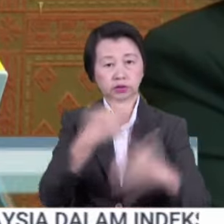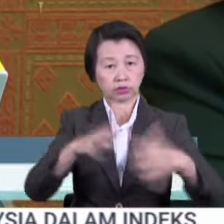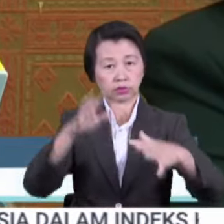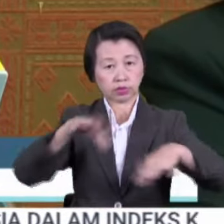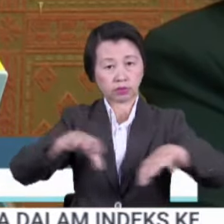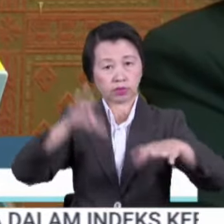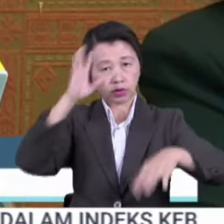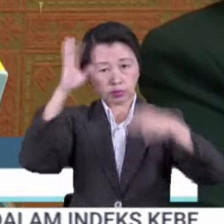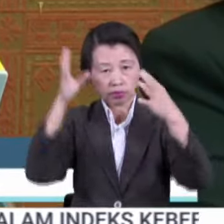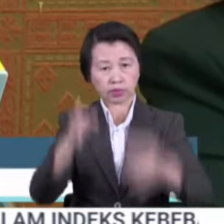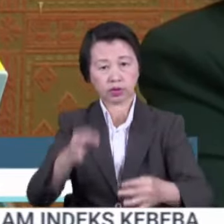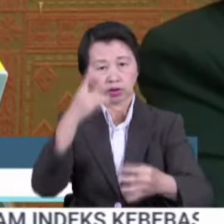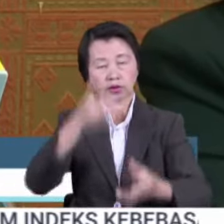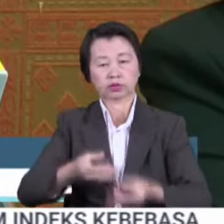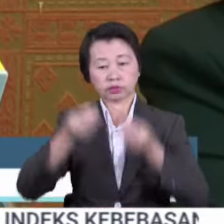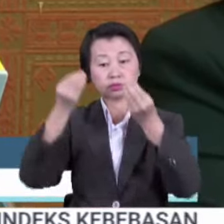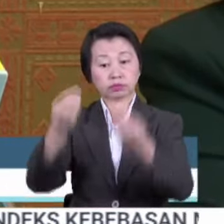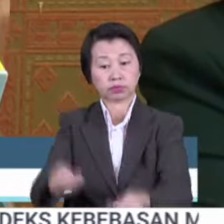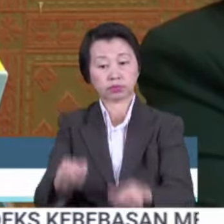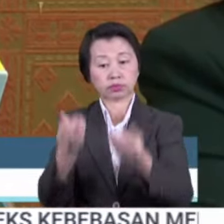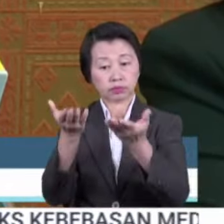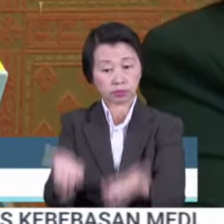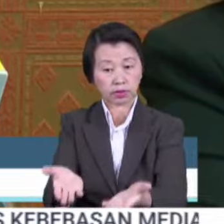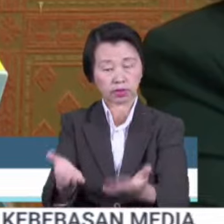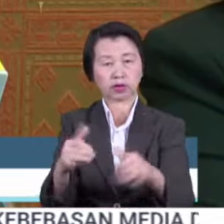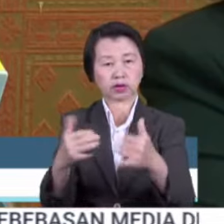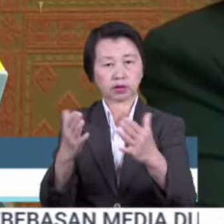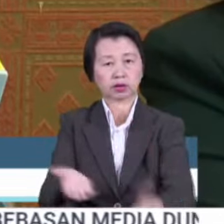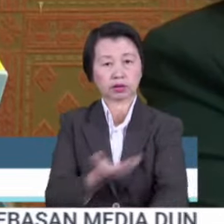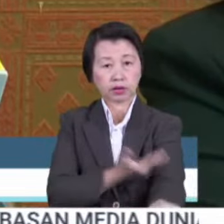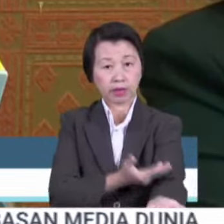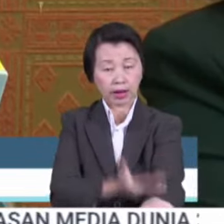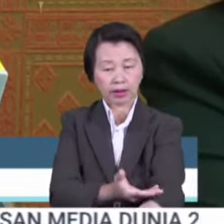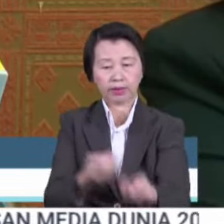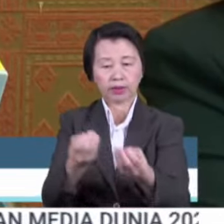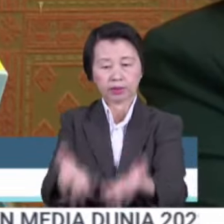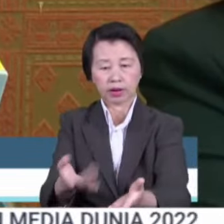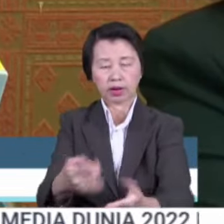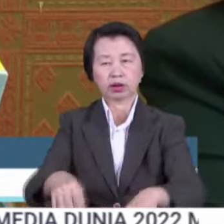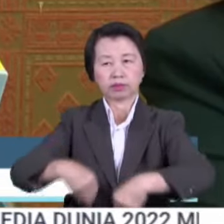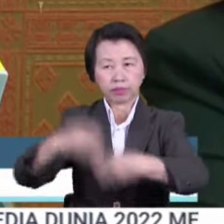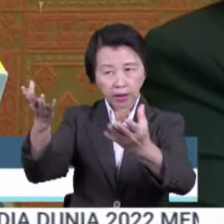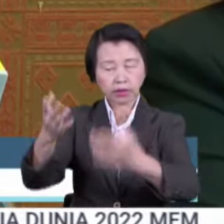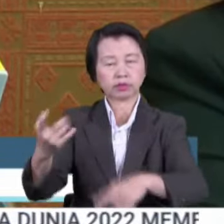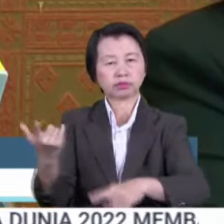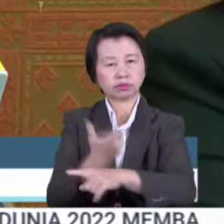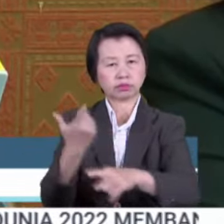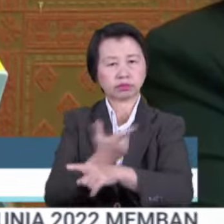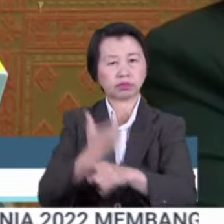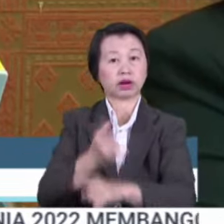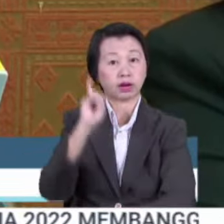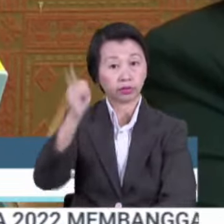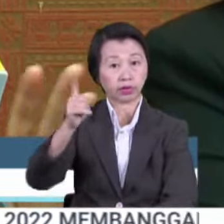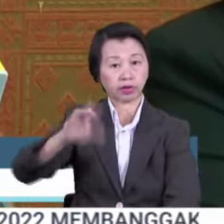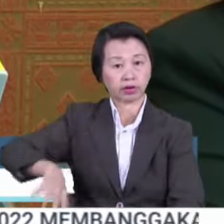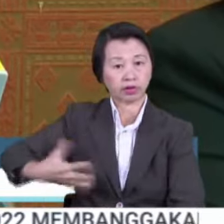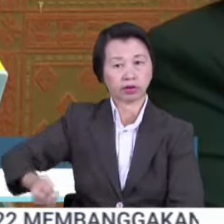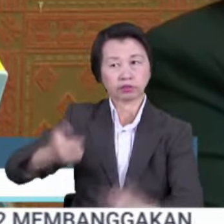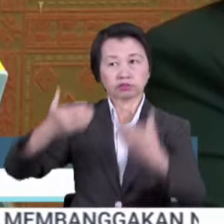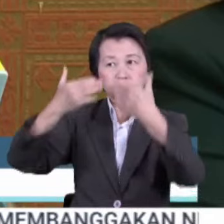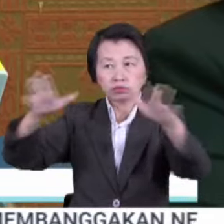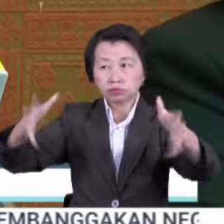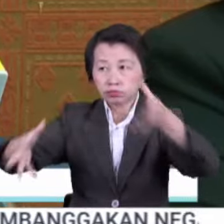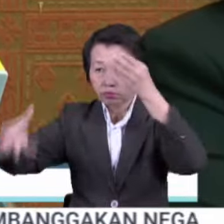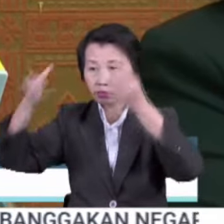untuk kita bagi barisan pelapis kita bagi dia banyak lagi latihan dulu exposure